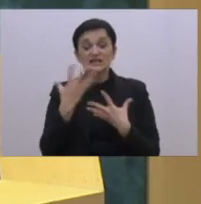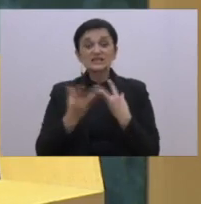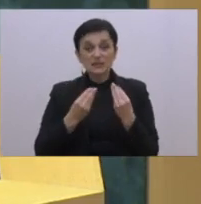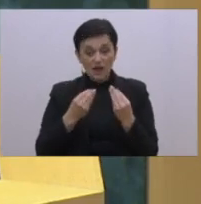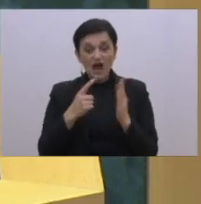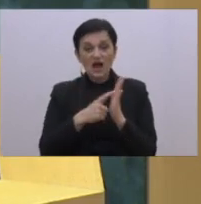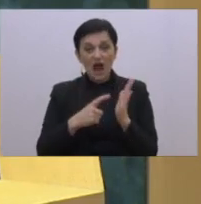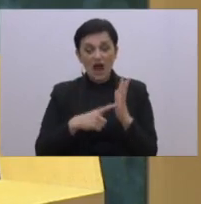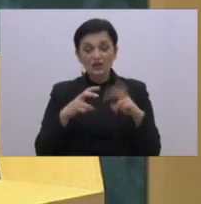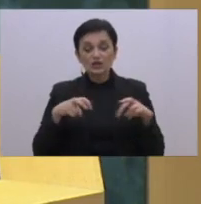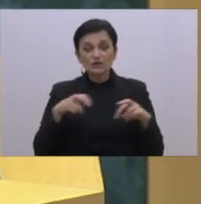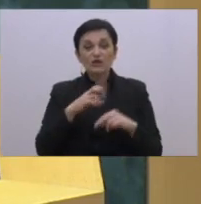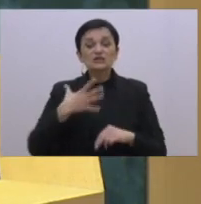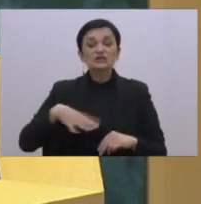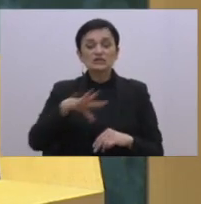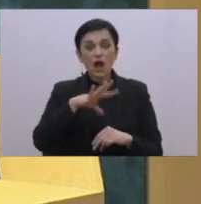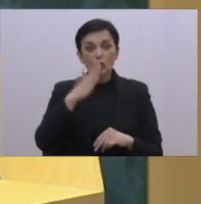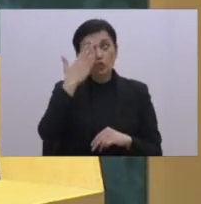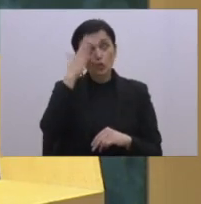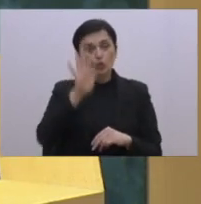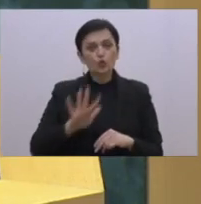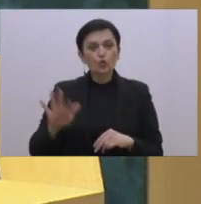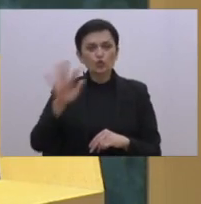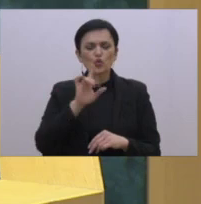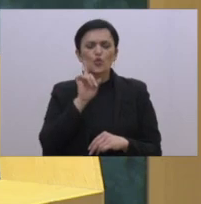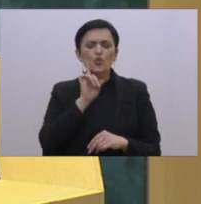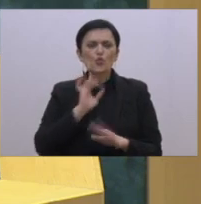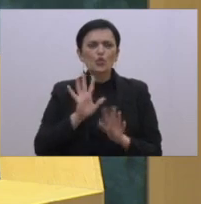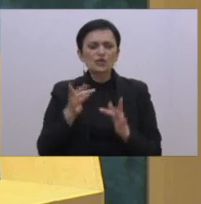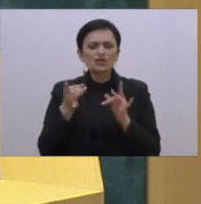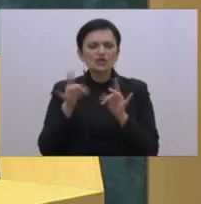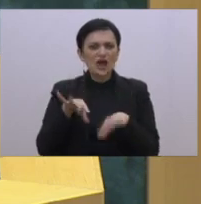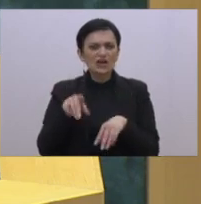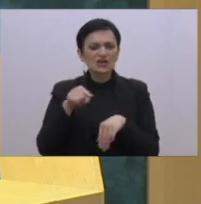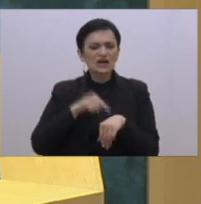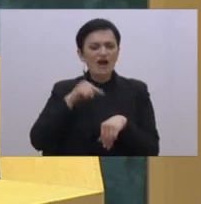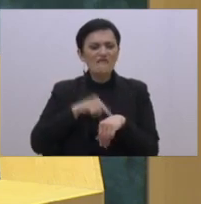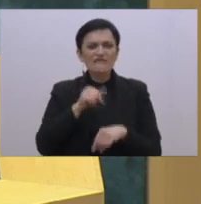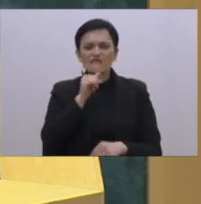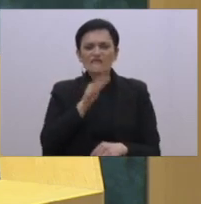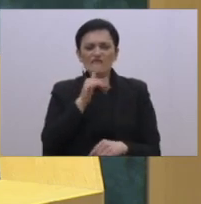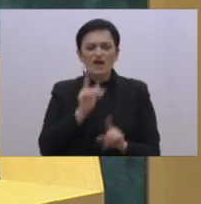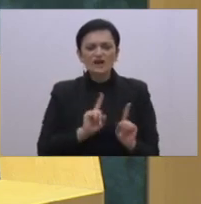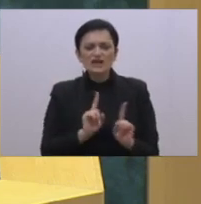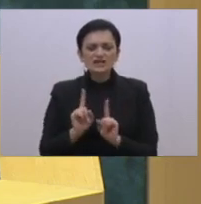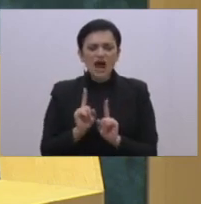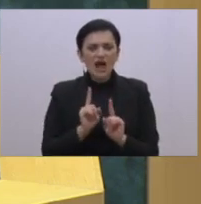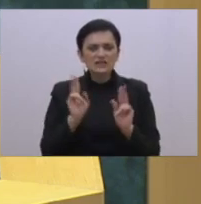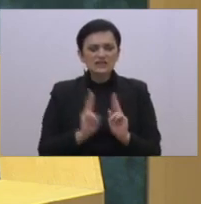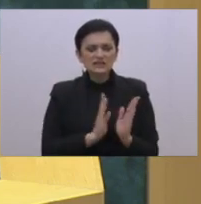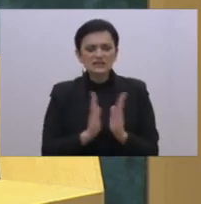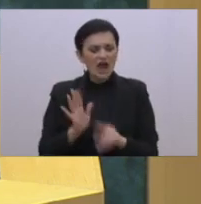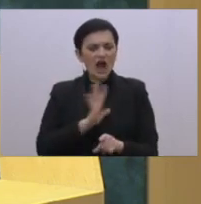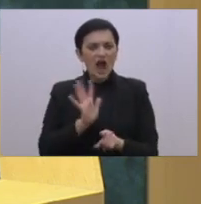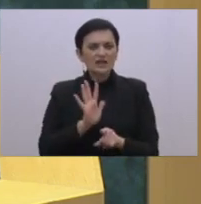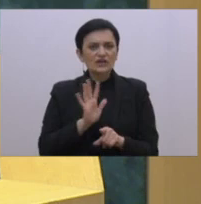გაირკვა, მაგრამ საქართველოსის და უცხოეთშიც უსიამოვნო ჩარჩა განცდა, რომ თითქოს რაღაც არ იყო წესრიგში, თითქოს